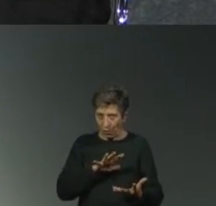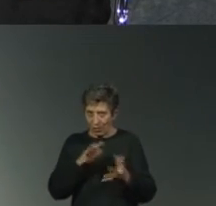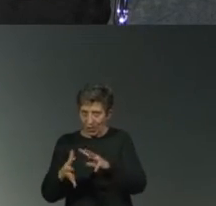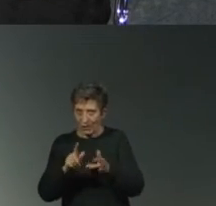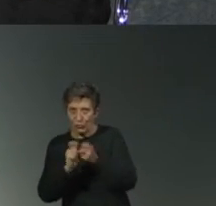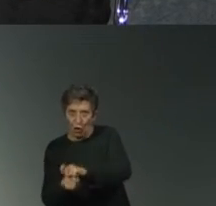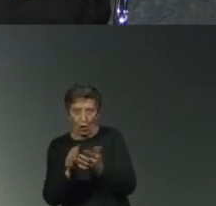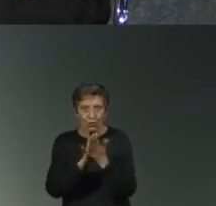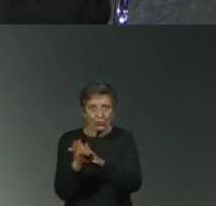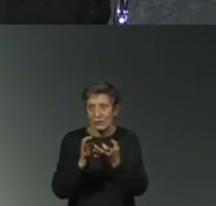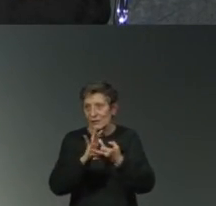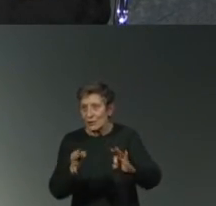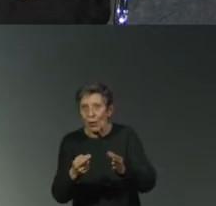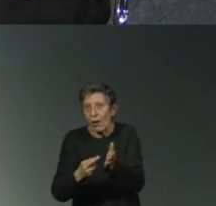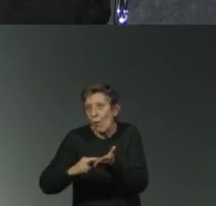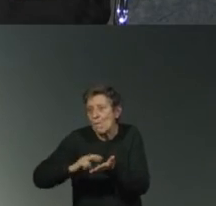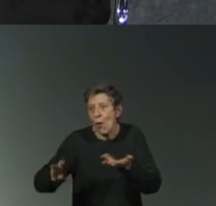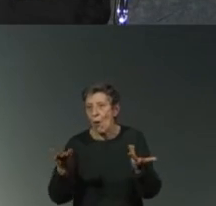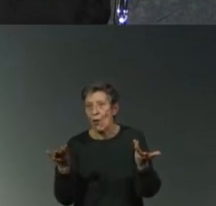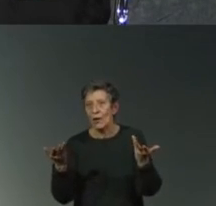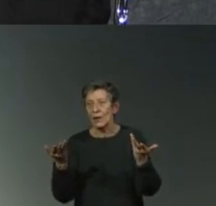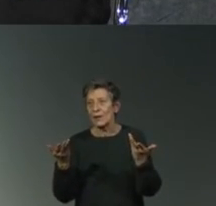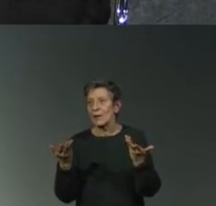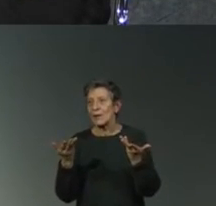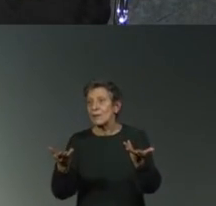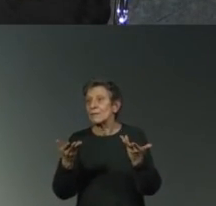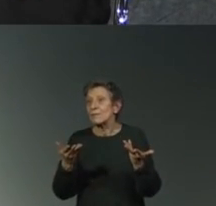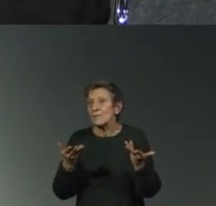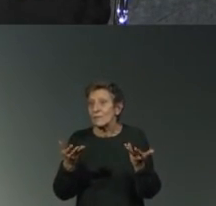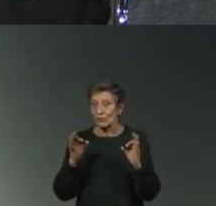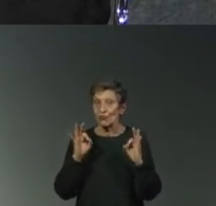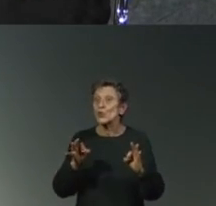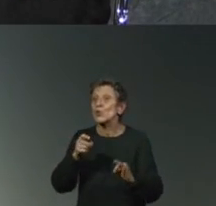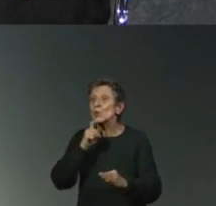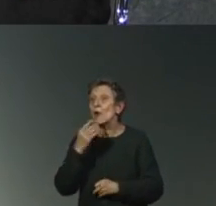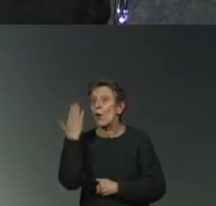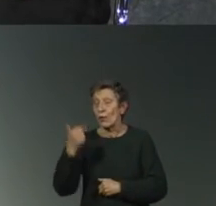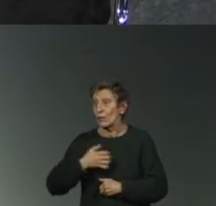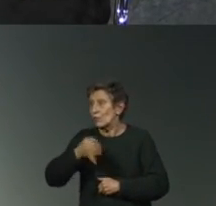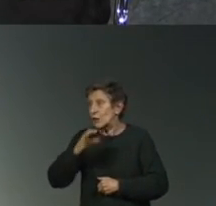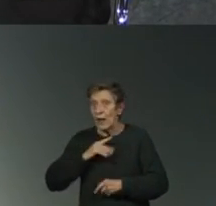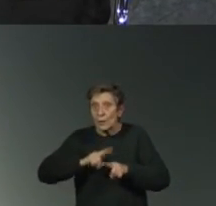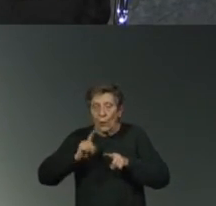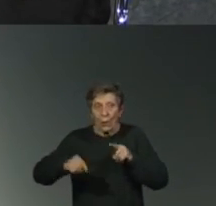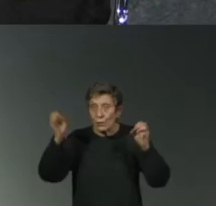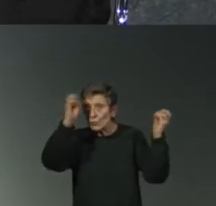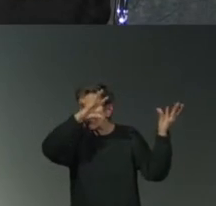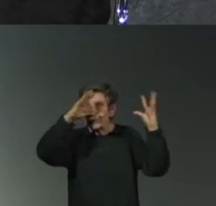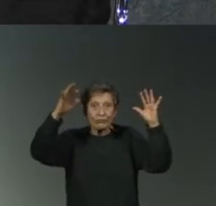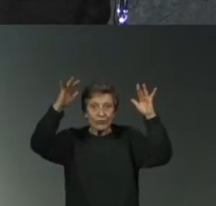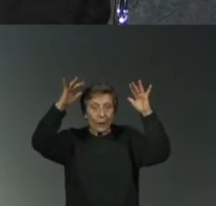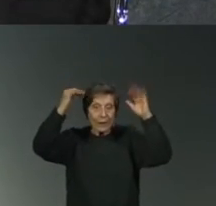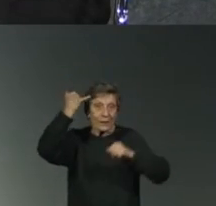c'est une idée que j'avais. L'une des choses que j'évoquais tout à l'heure, que j'ai en tête, en suspens comme ça, qui pourrait devenir un livre ou